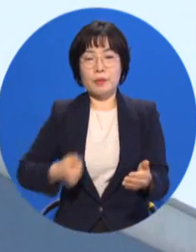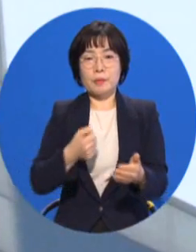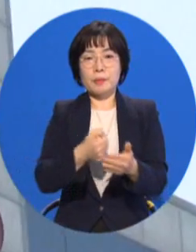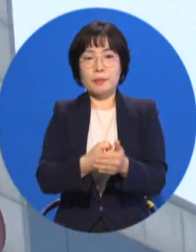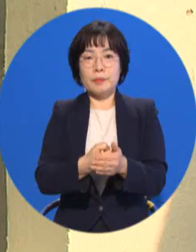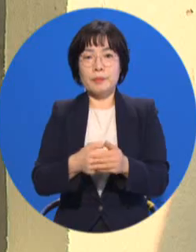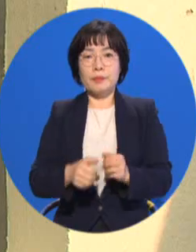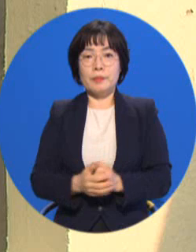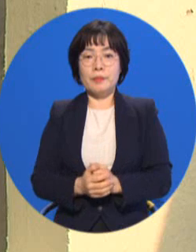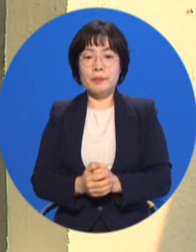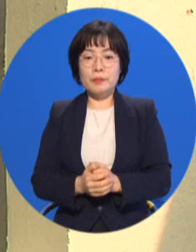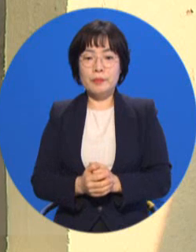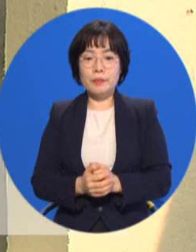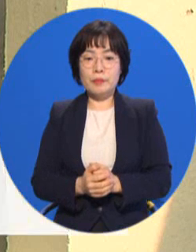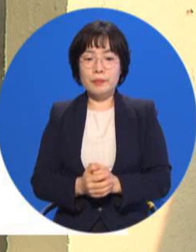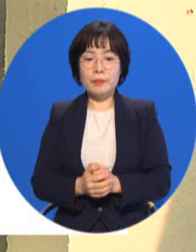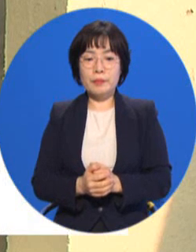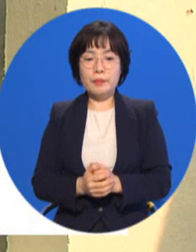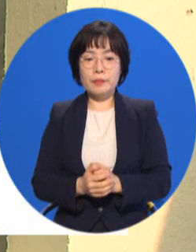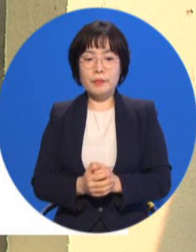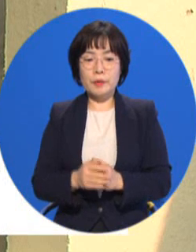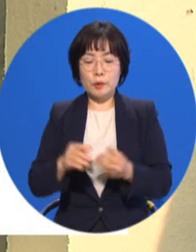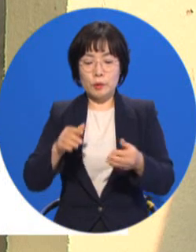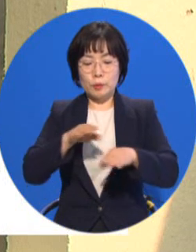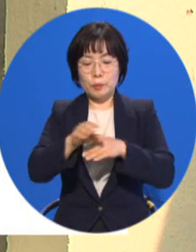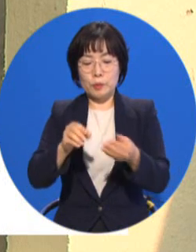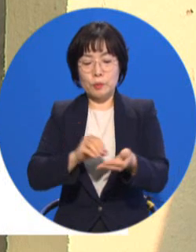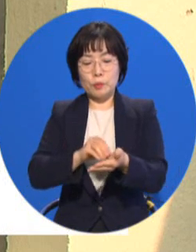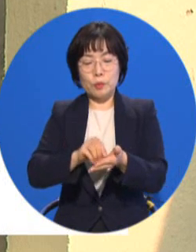했습니다. 품업체들이